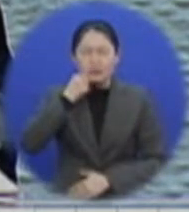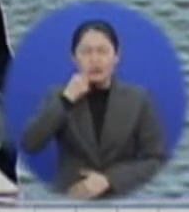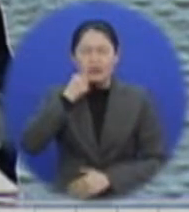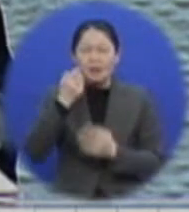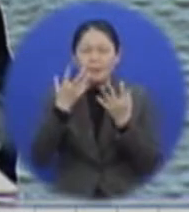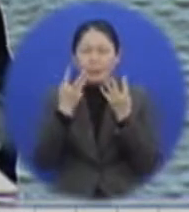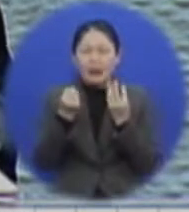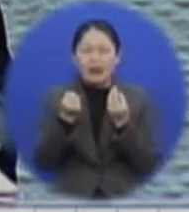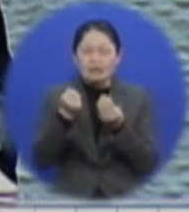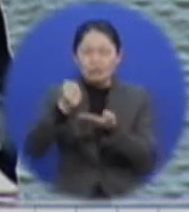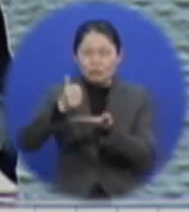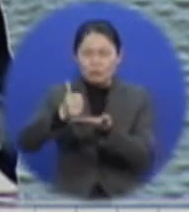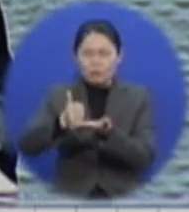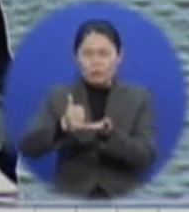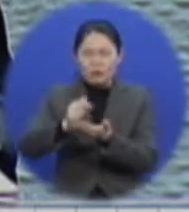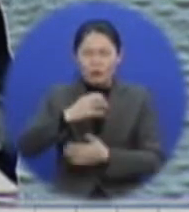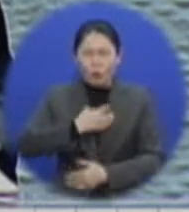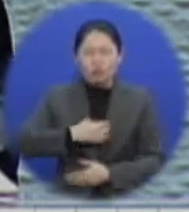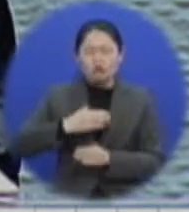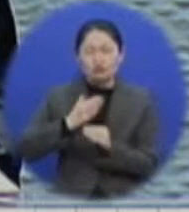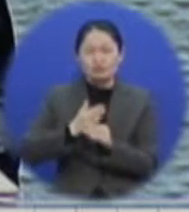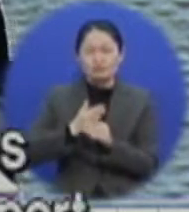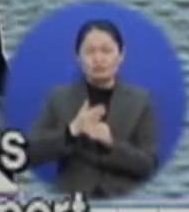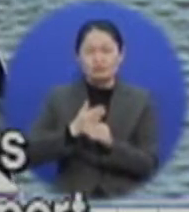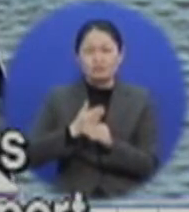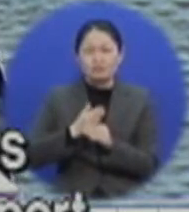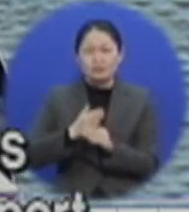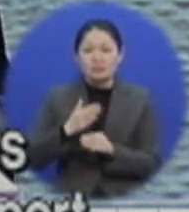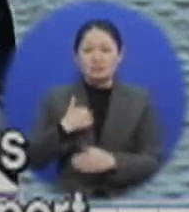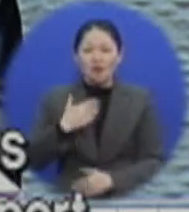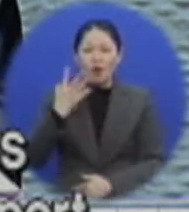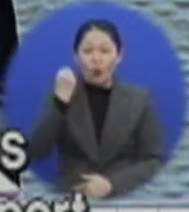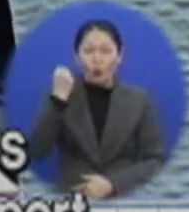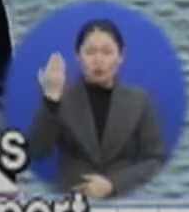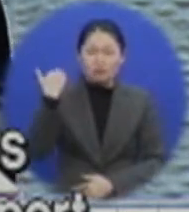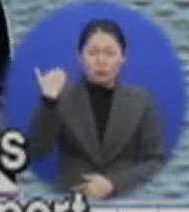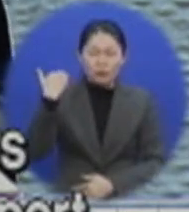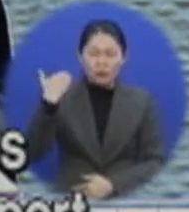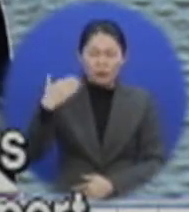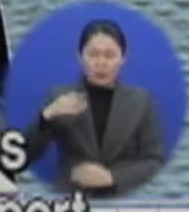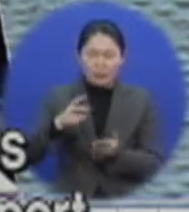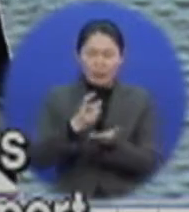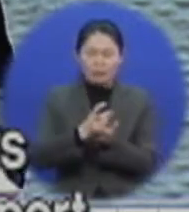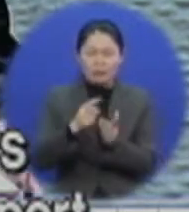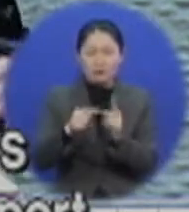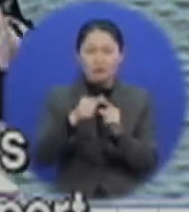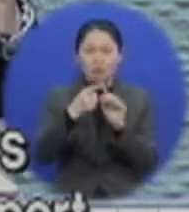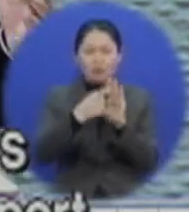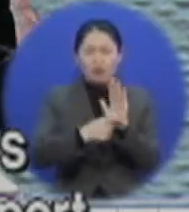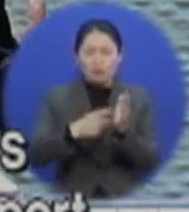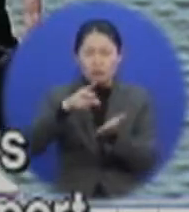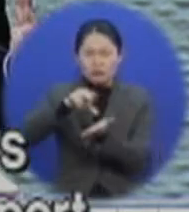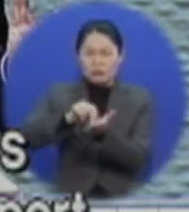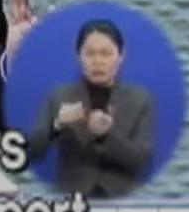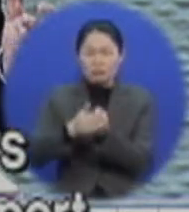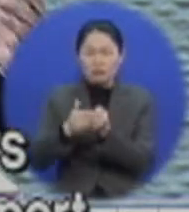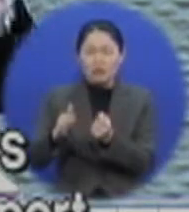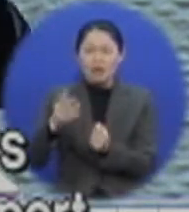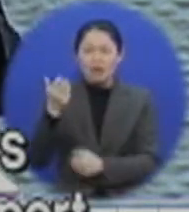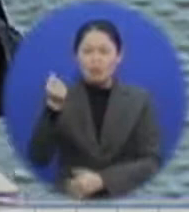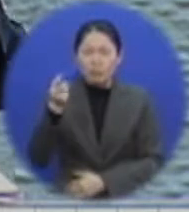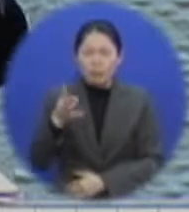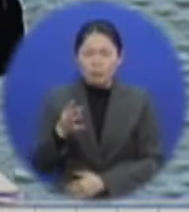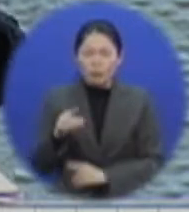많은 분들이 걱정을 하고 계십니다 제가 얼마전에 우리 감리교회 문제로 인해서 몇몇 목사님들과